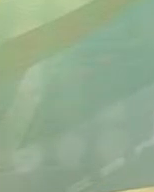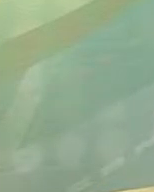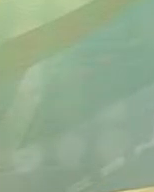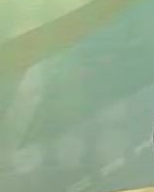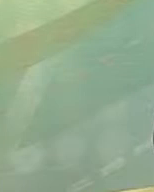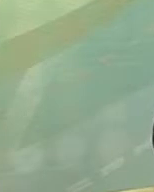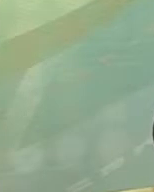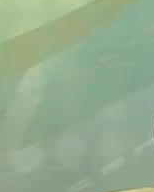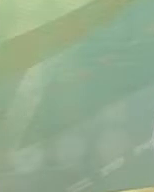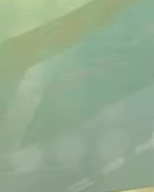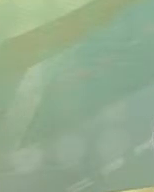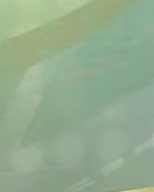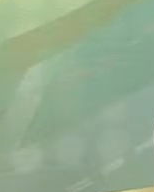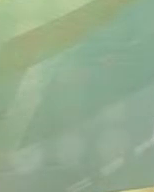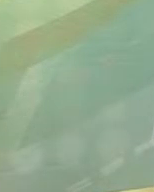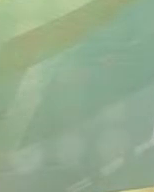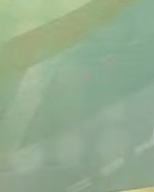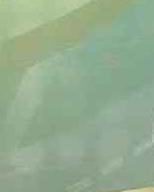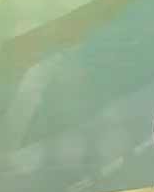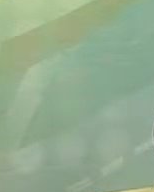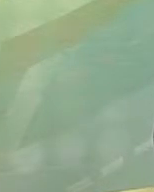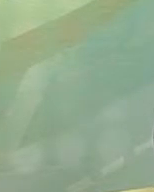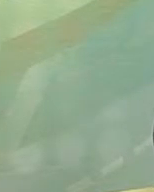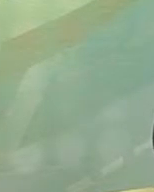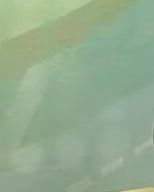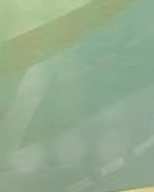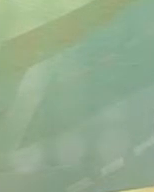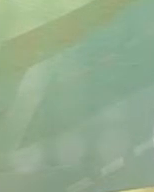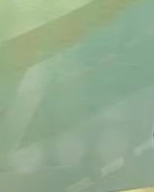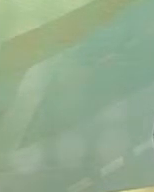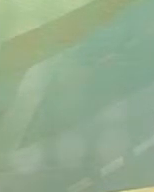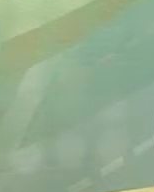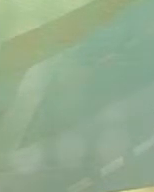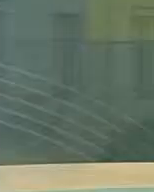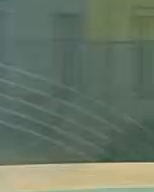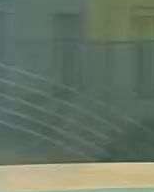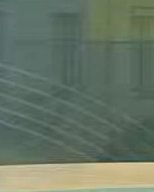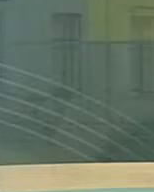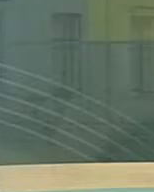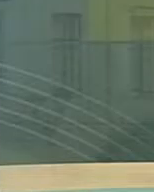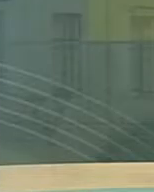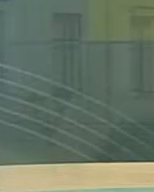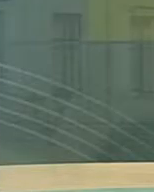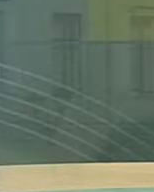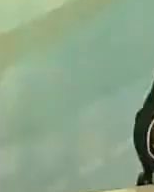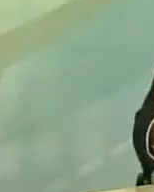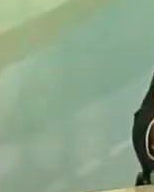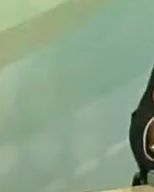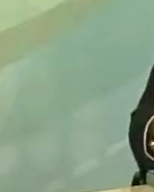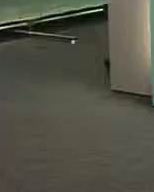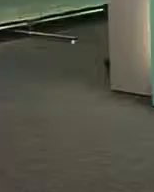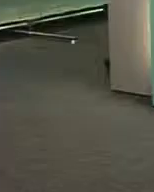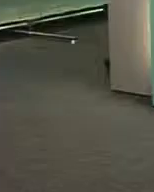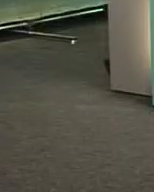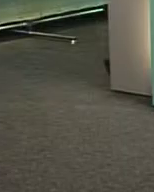того, щоб ми не тільки, але й кримінальна відповідальність була за тими, хто займався геноцидом людей, які знищив людей, які вбивав людей, тими терористами.